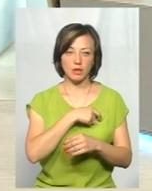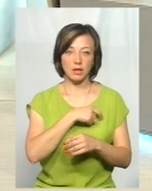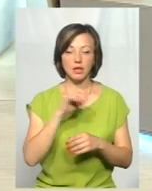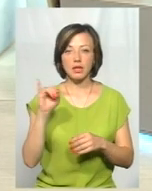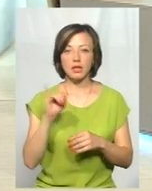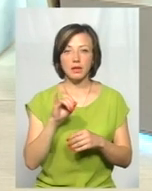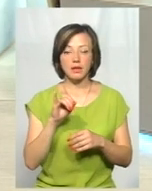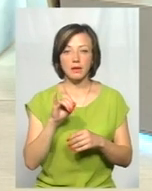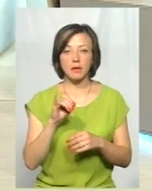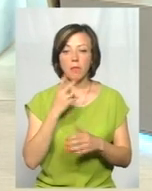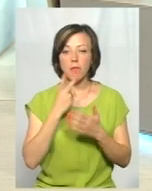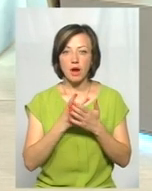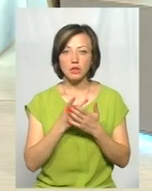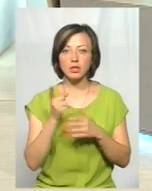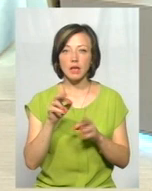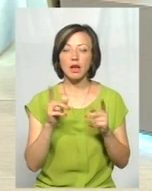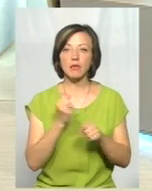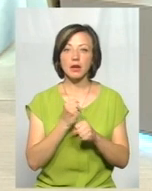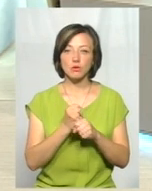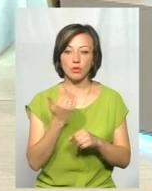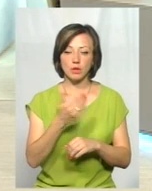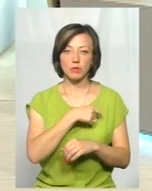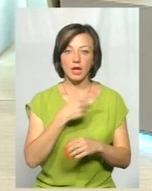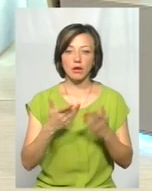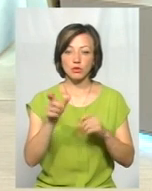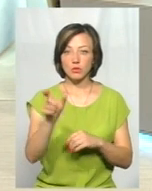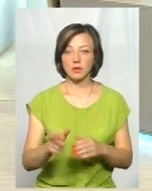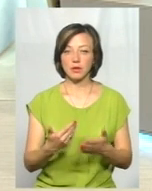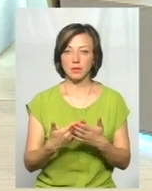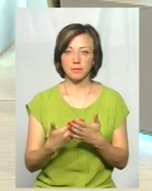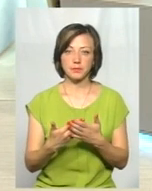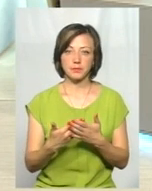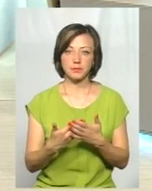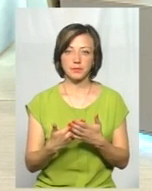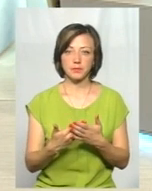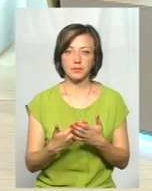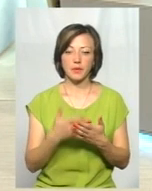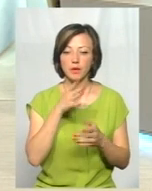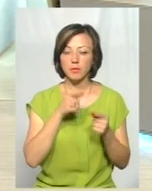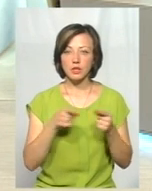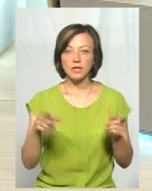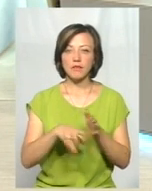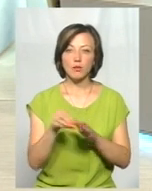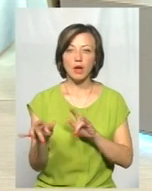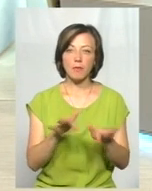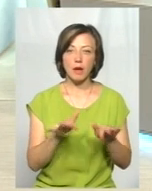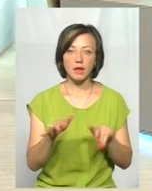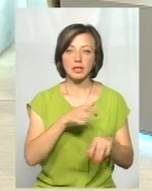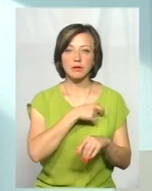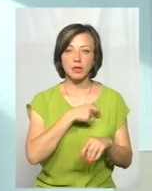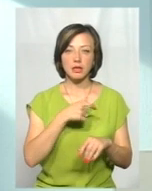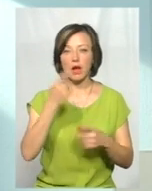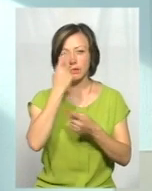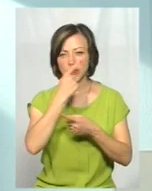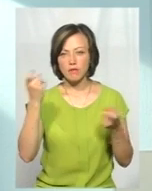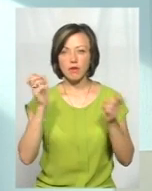І бачити те, як працює його депутат. Якщо виборець, наприклад, під час виборчої кампанії депутат анонсував,